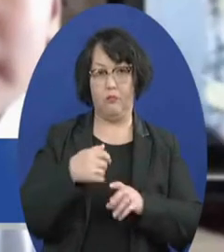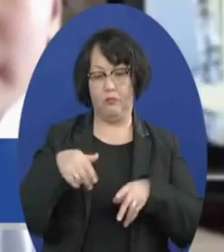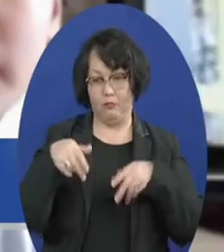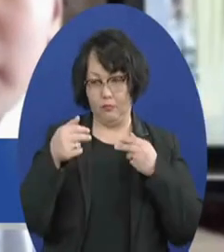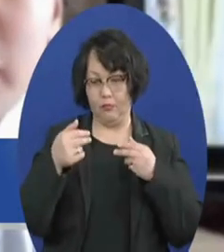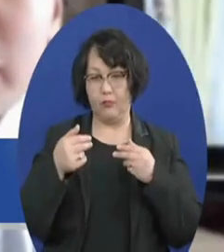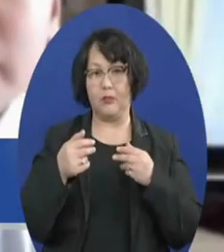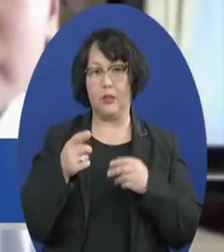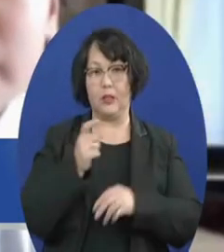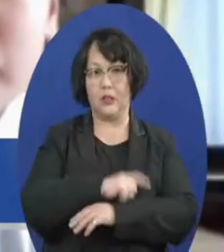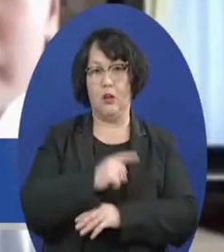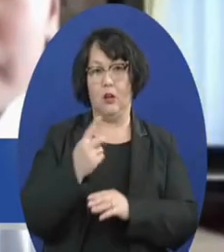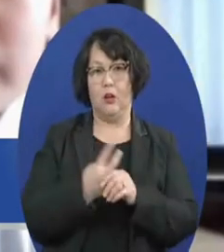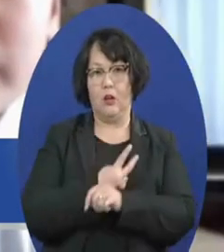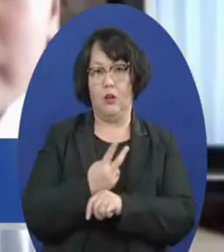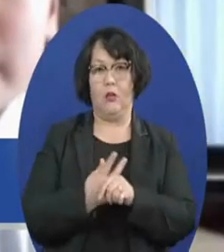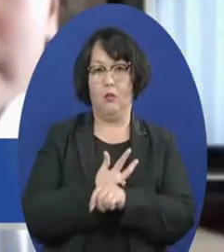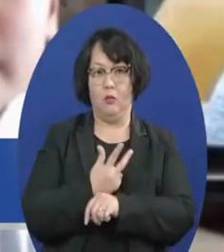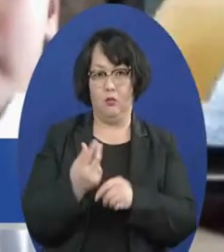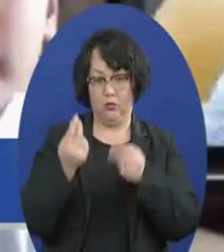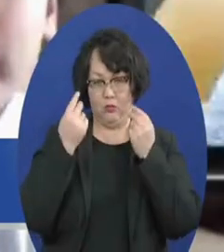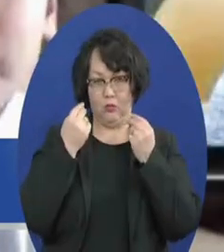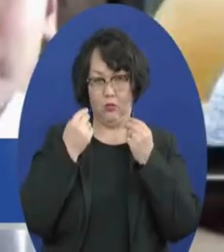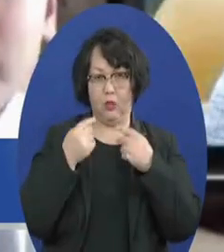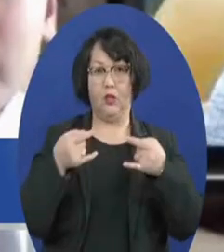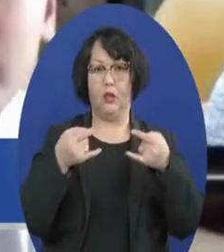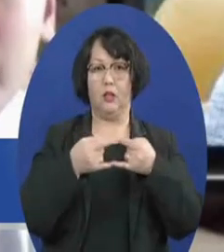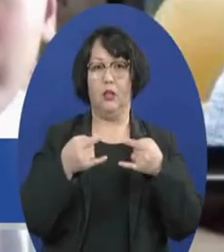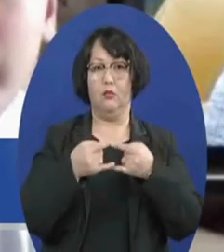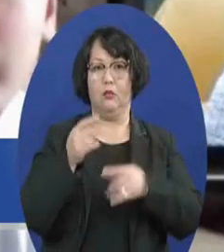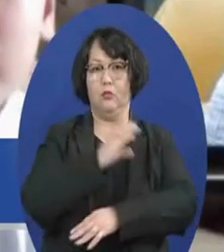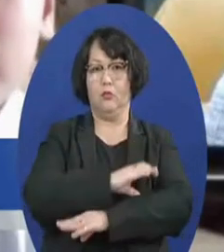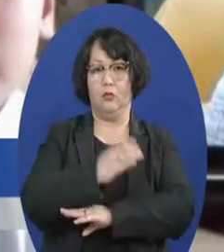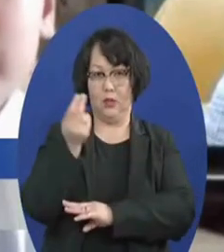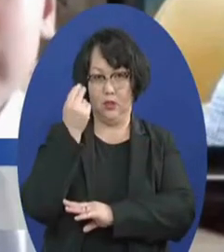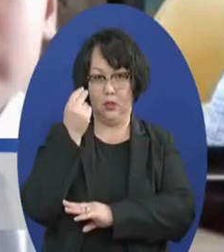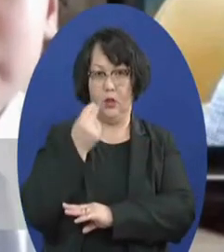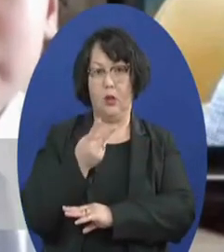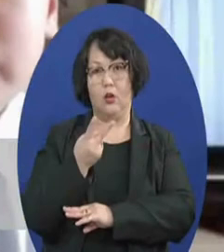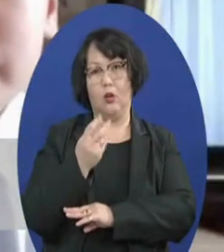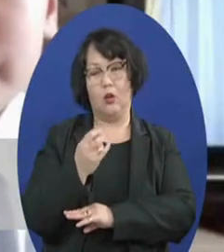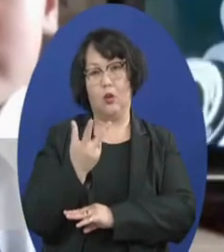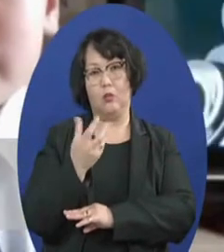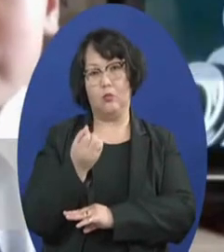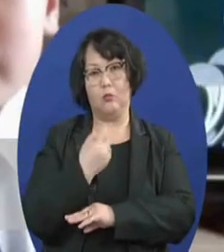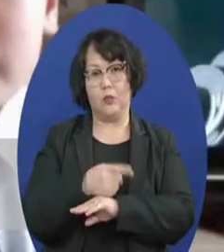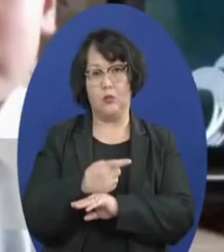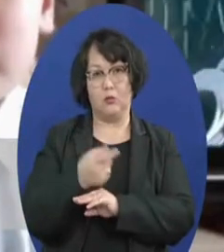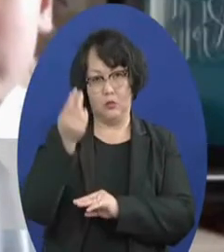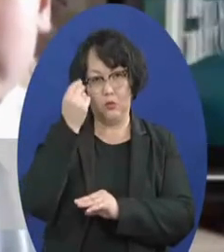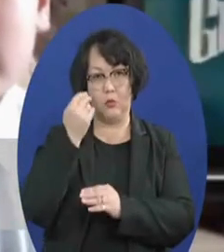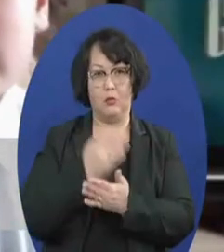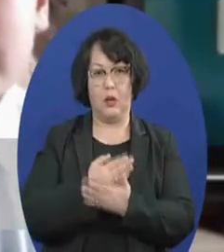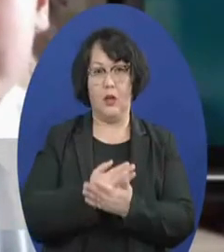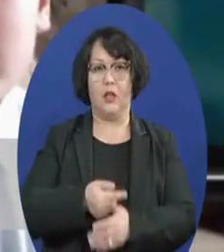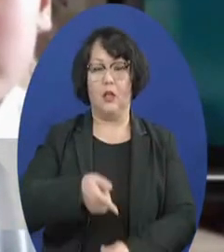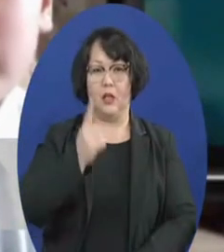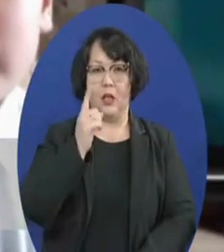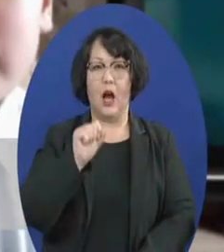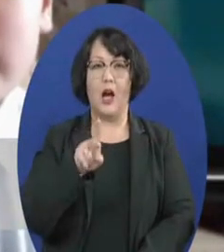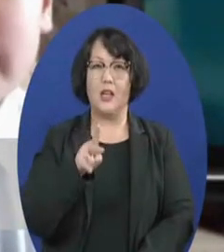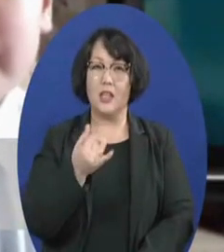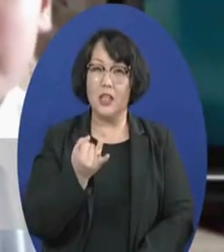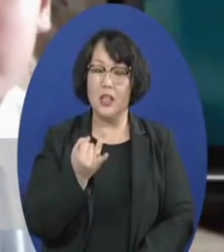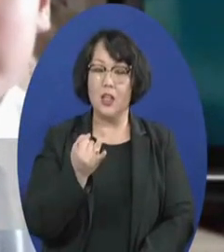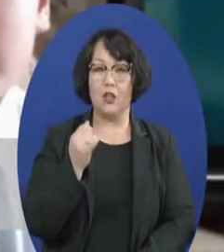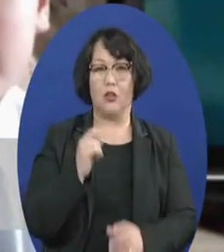цаг ордвол тэгээ тэлийн хичээл яг нэг 20-30 минут ордог. 1-р ангид